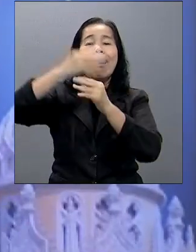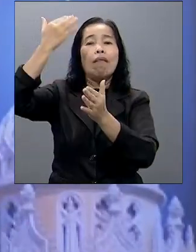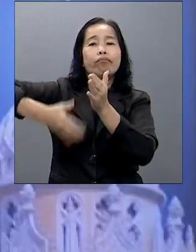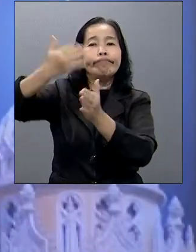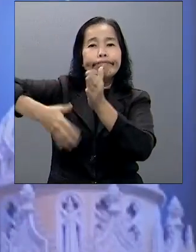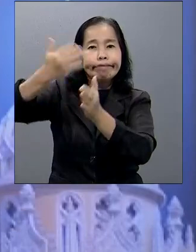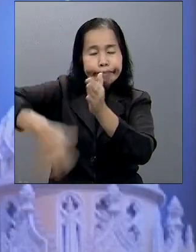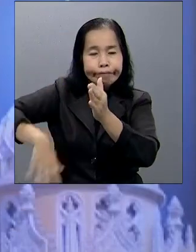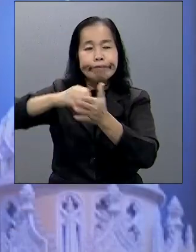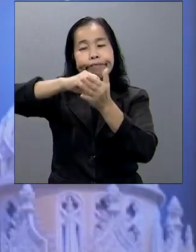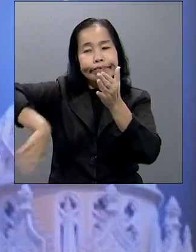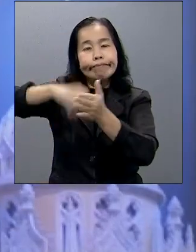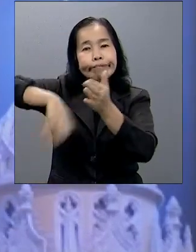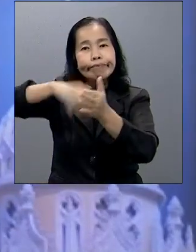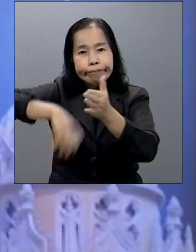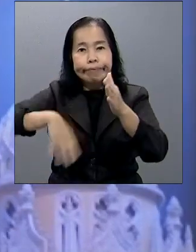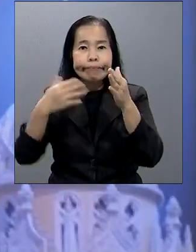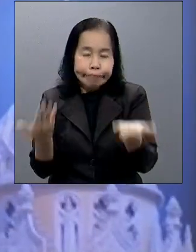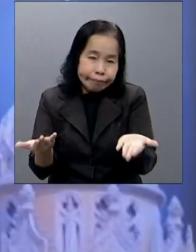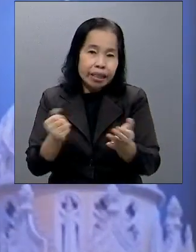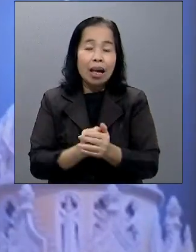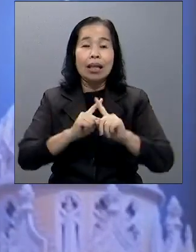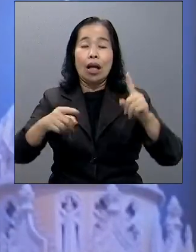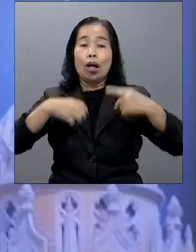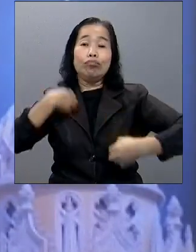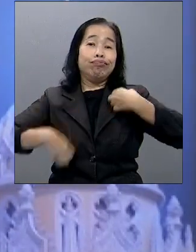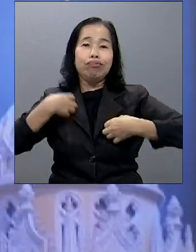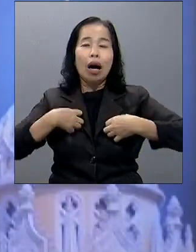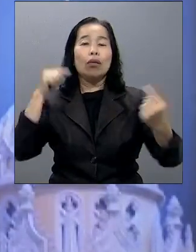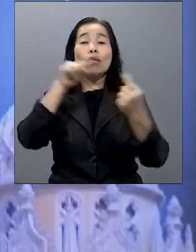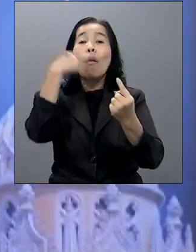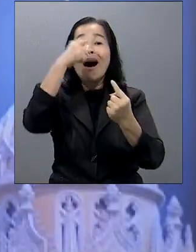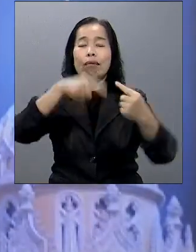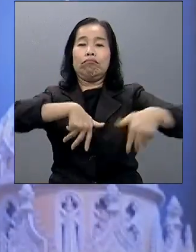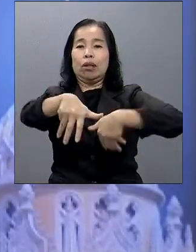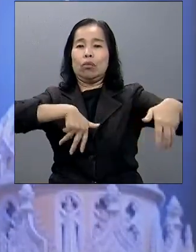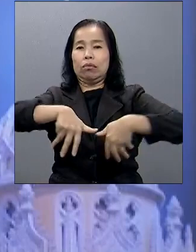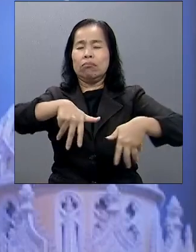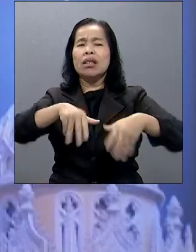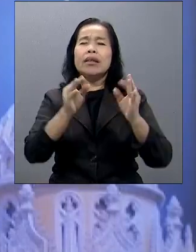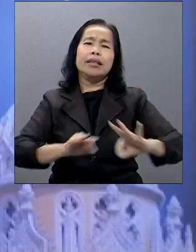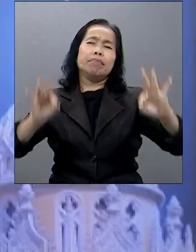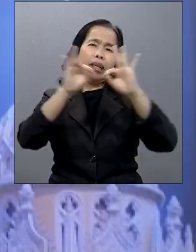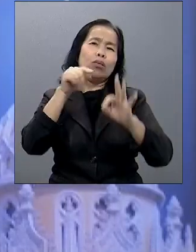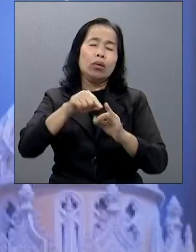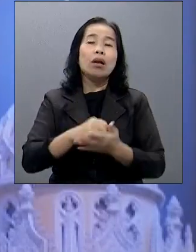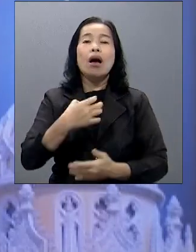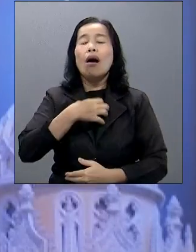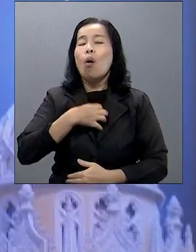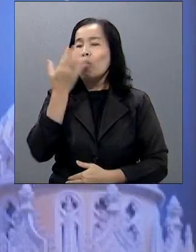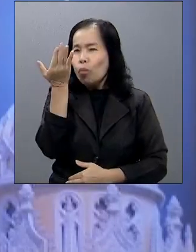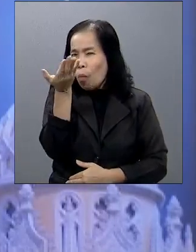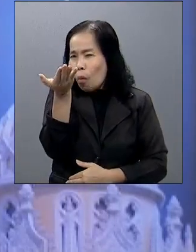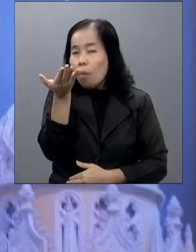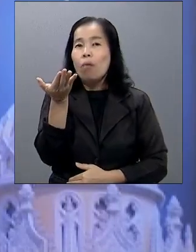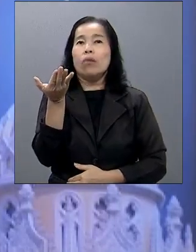ทำไม่ได้แล้วเนี่ยความเดือดร้อนก็คือตกกับพี่น้องประชาชนนะครับเรื่องนี้สำคัญมากนะครับขออยากจะให้ท